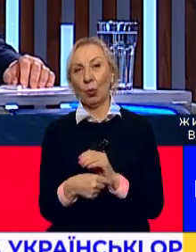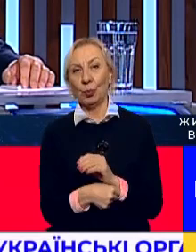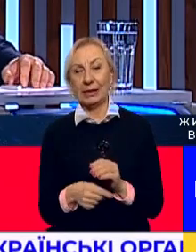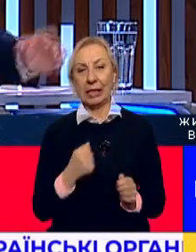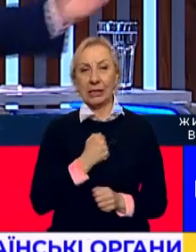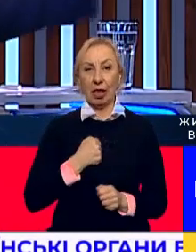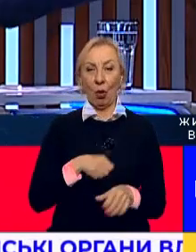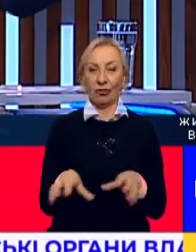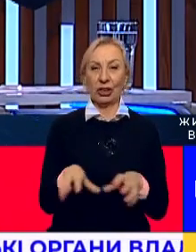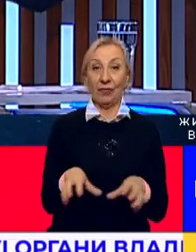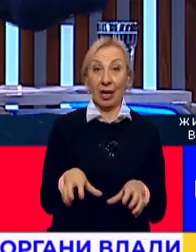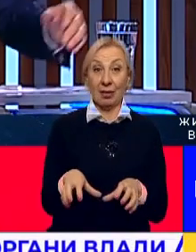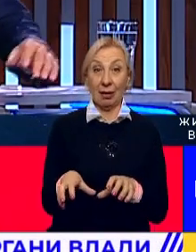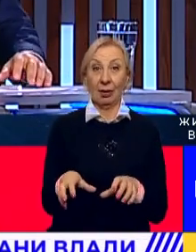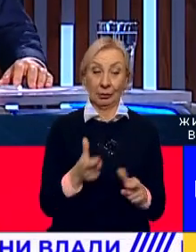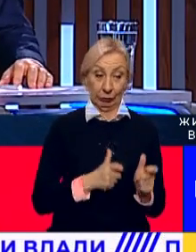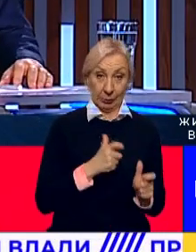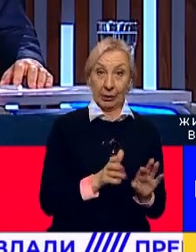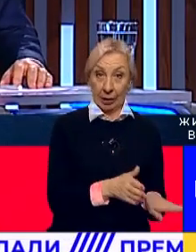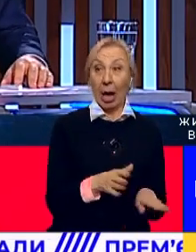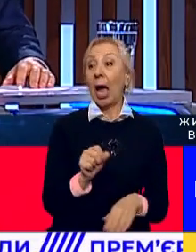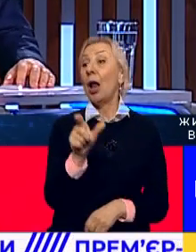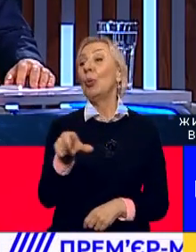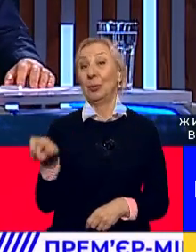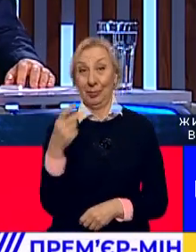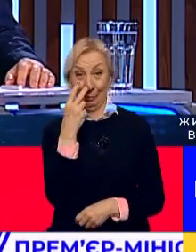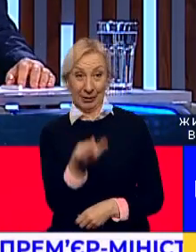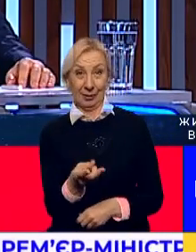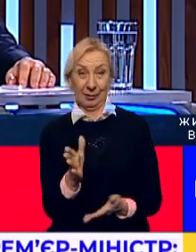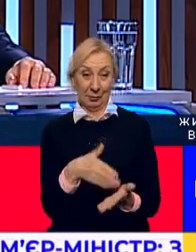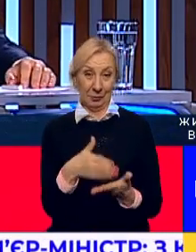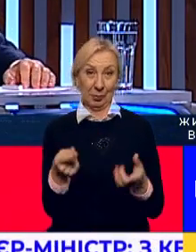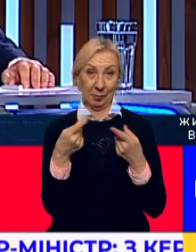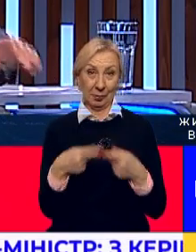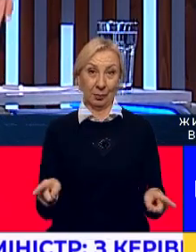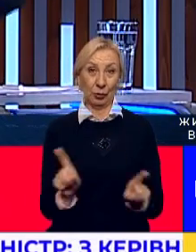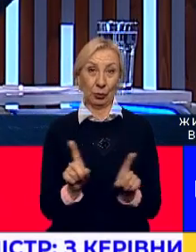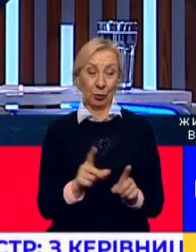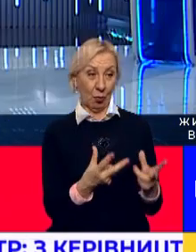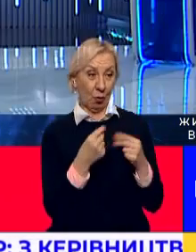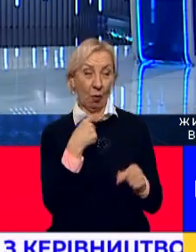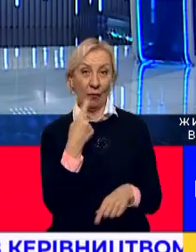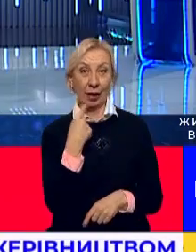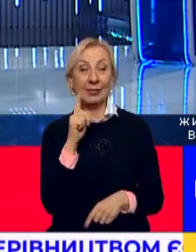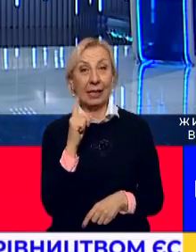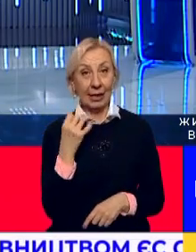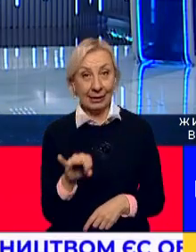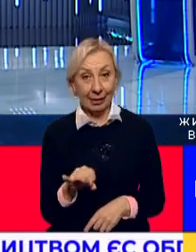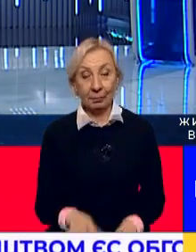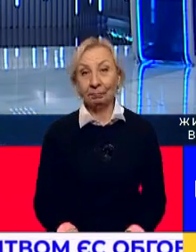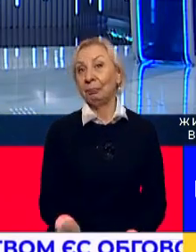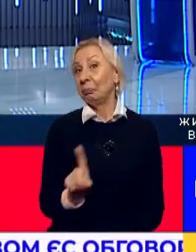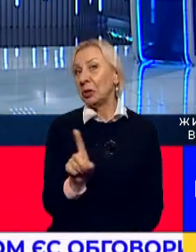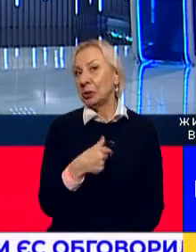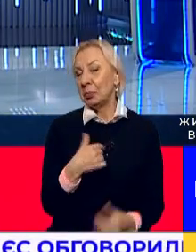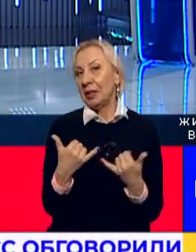зловживання. А для громадян кожен бачить, що все зовсім протилежне від того, що говорить Зеленський. А що мене вразило, я вперше бачив